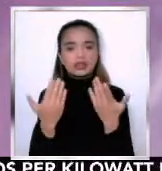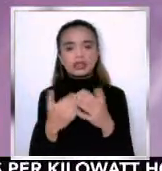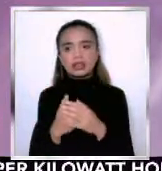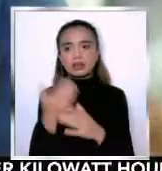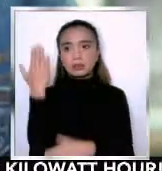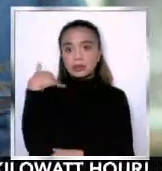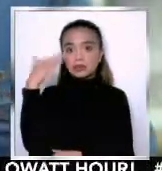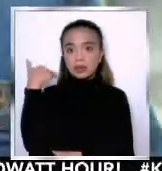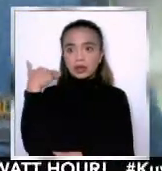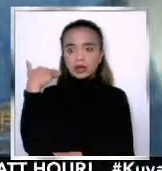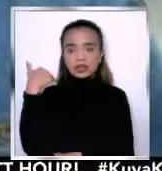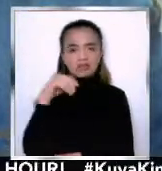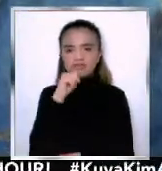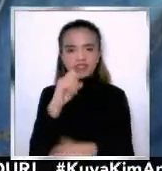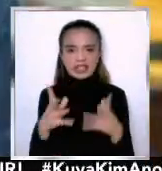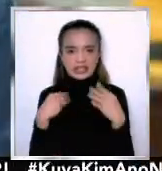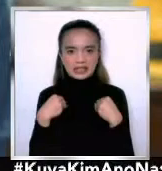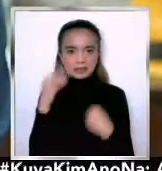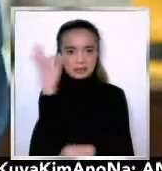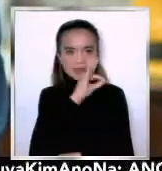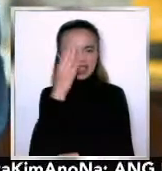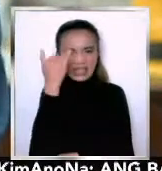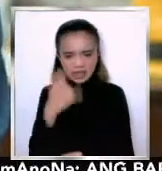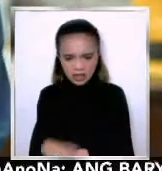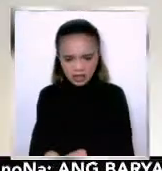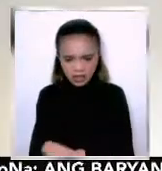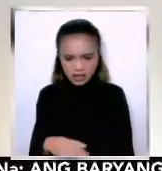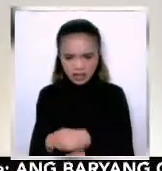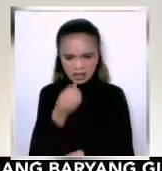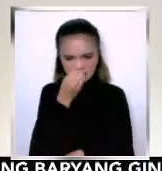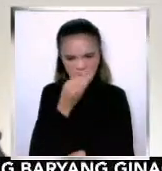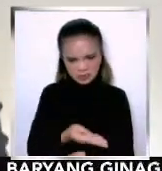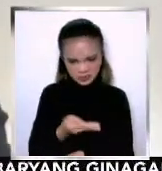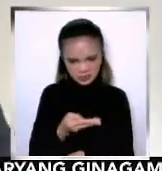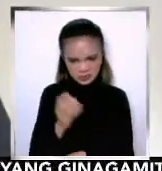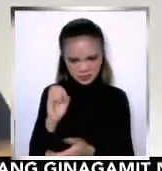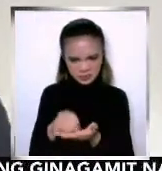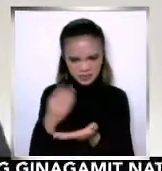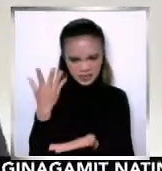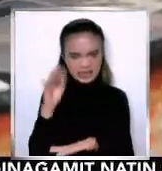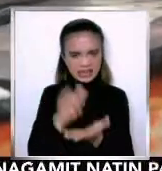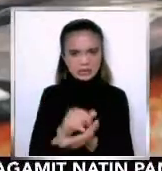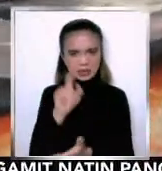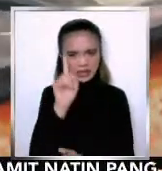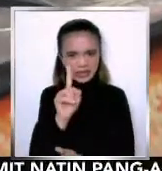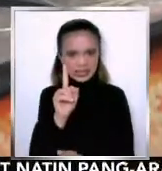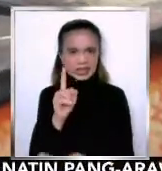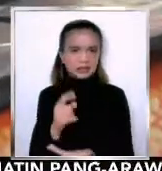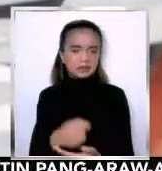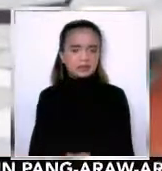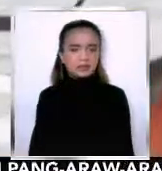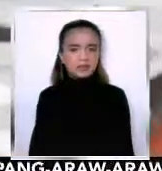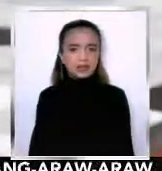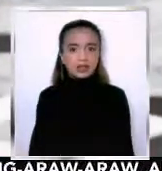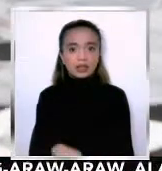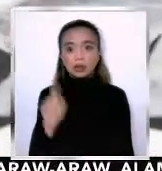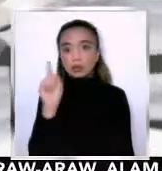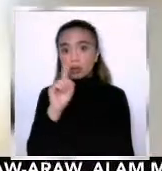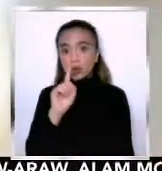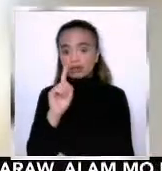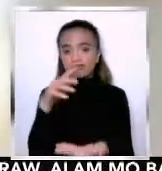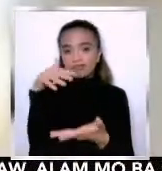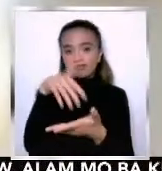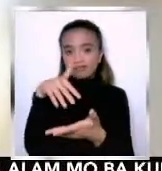ng mga Filipino. Parang maliit masyado yung value. Kaya tinawag siya na isang kusing. Ano naman ang tawag sa mga nag-aaral at nangongolekta ng coins at iba pang